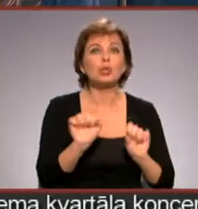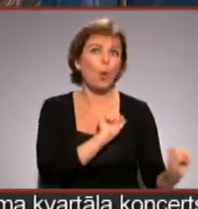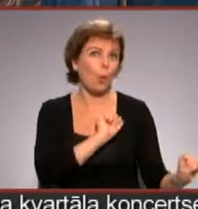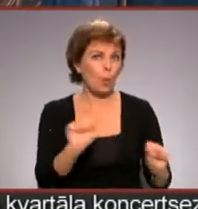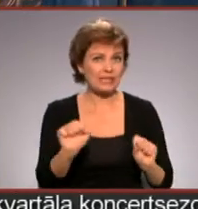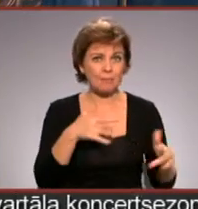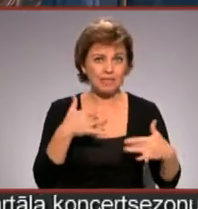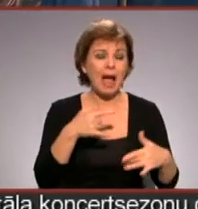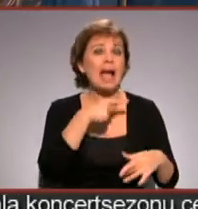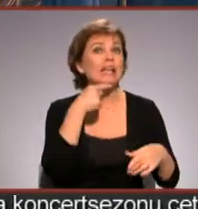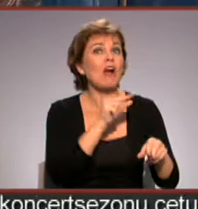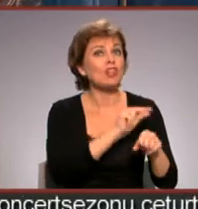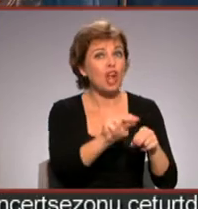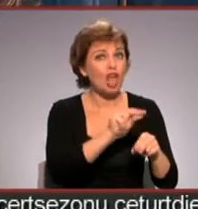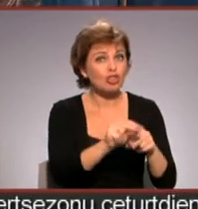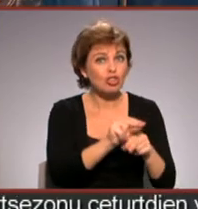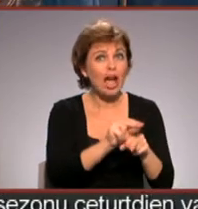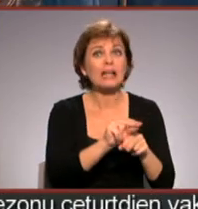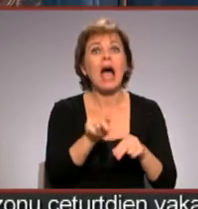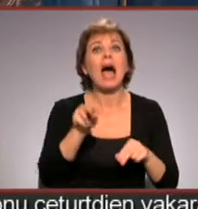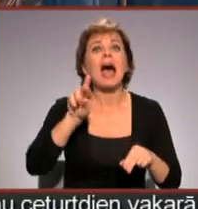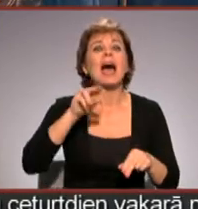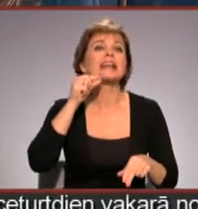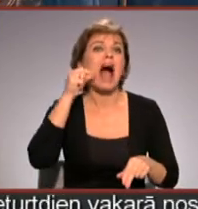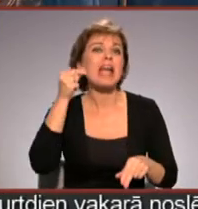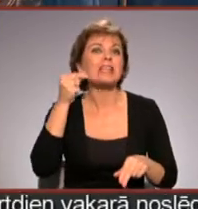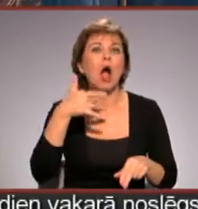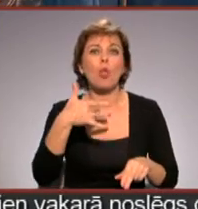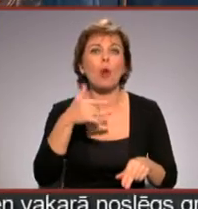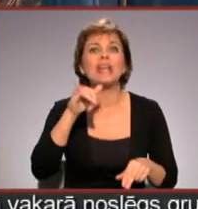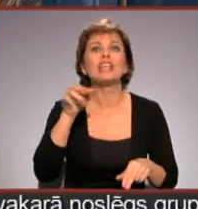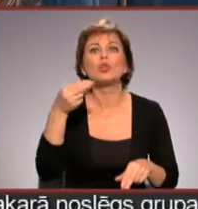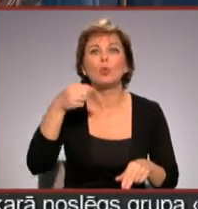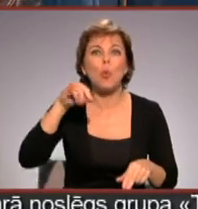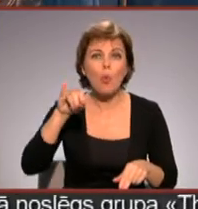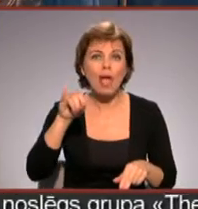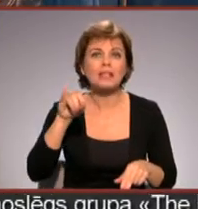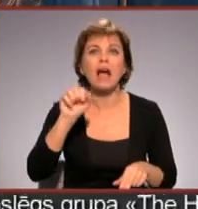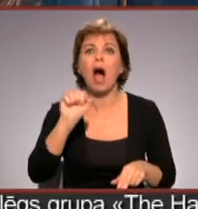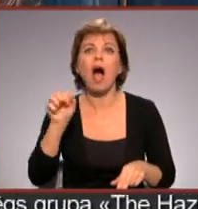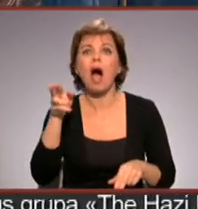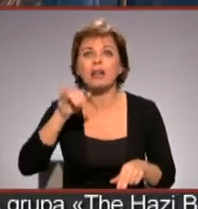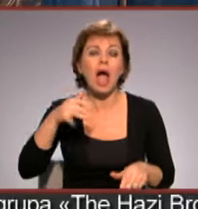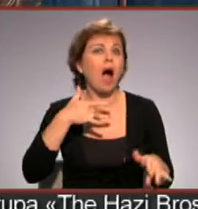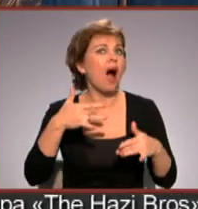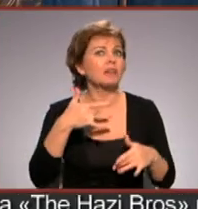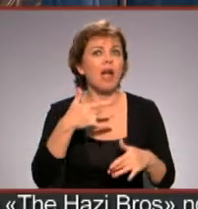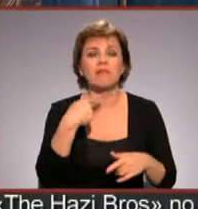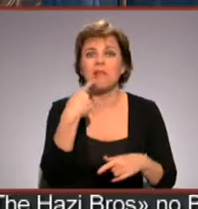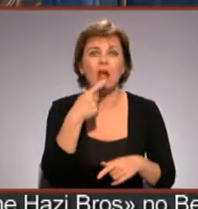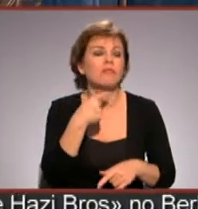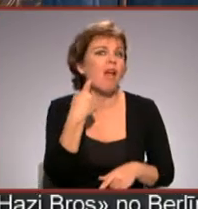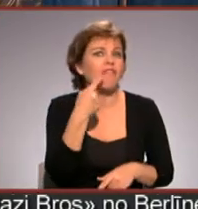režisora Sergeja Zemļanska iestudētajā Raiņa Lugā Indulis un Ārija aktieri neizrunā nevienu pašu vārdu. Divi pirmie vakari